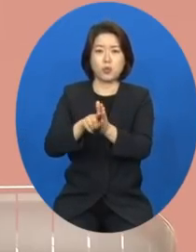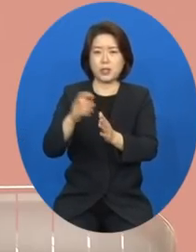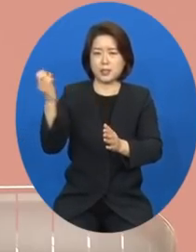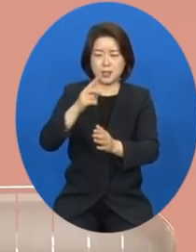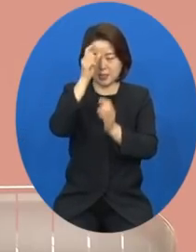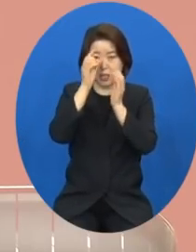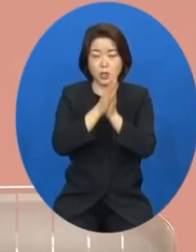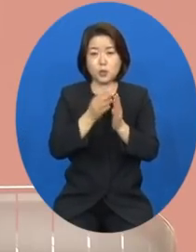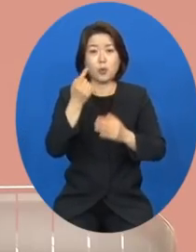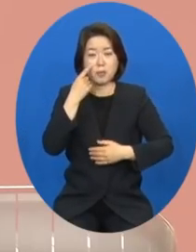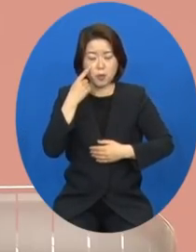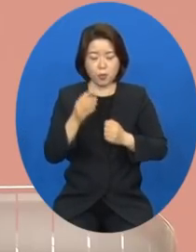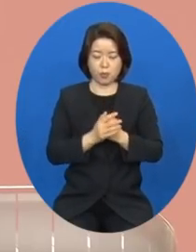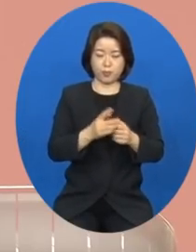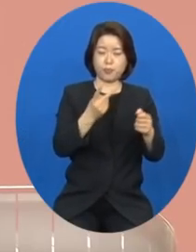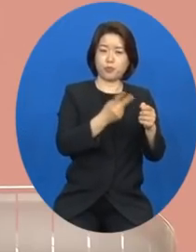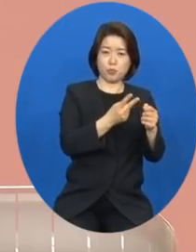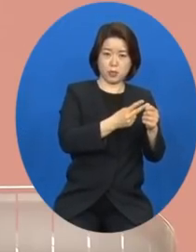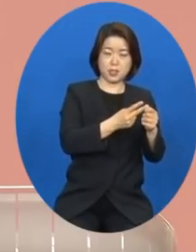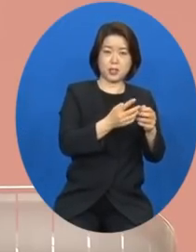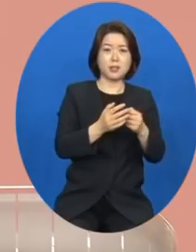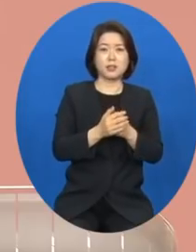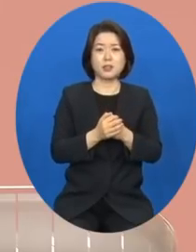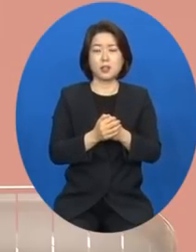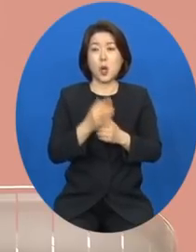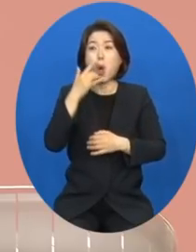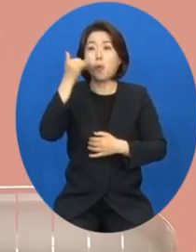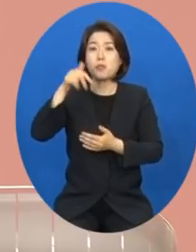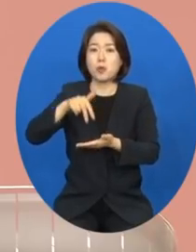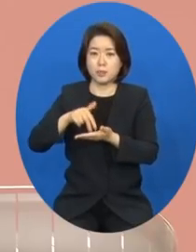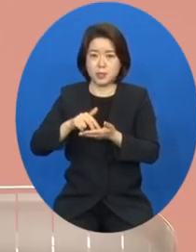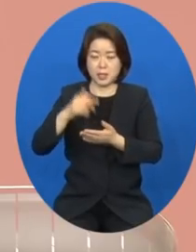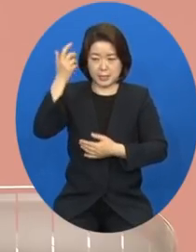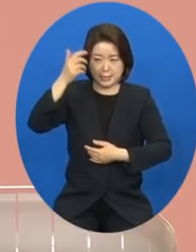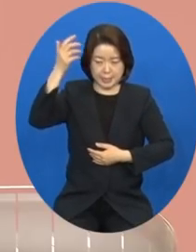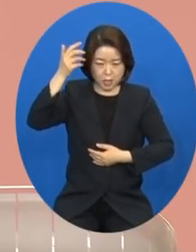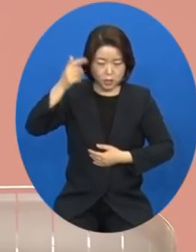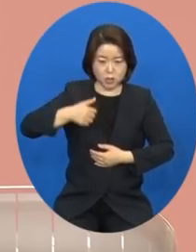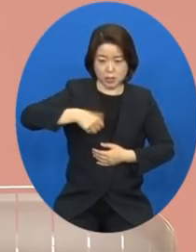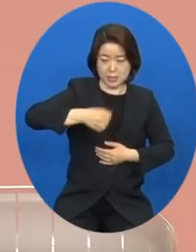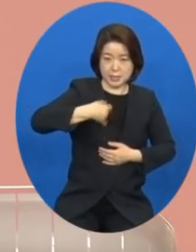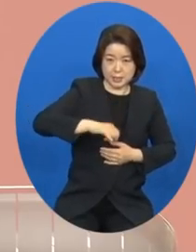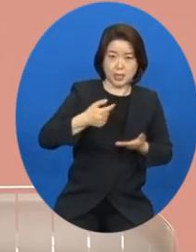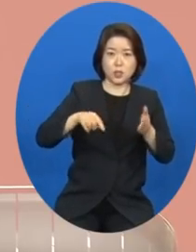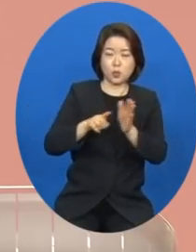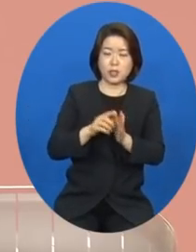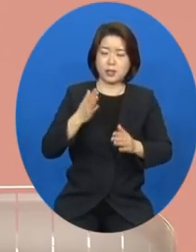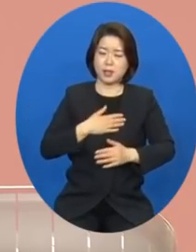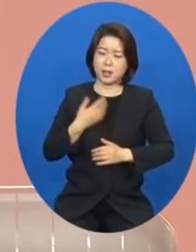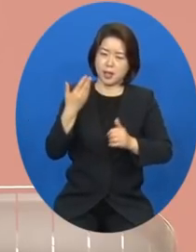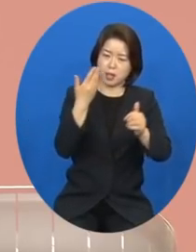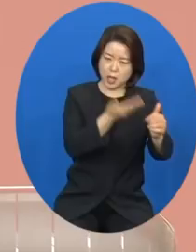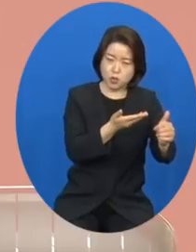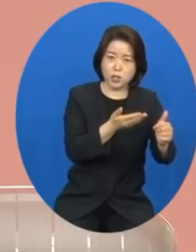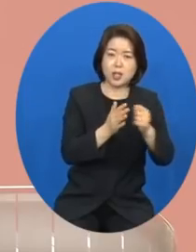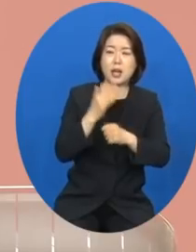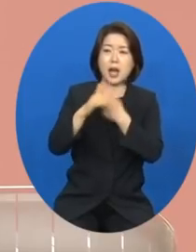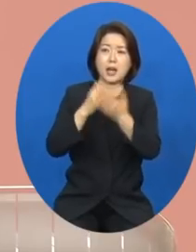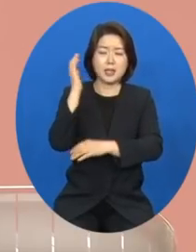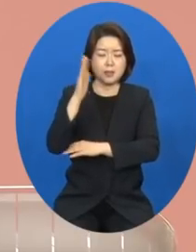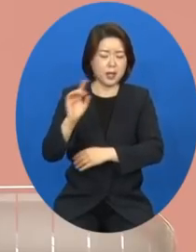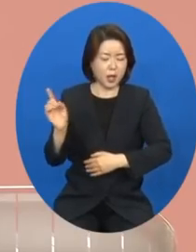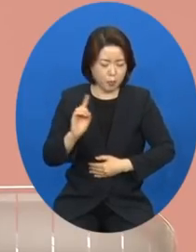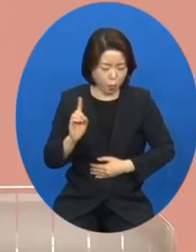기도하시고 두번째는 부모로써 또한 영적인 자녀를 위해서 내가 들려줘야 될 하나님 이야기가